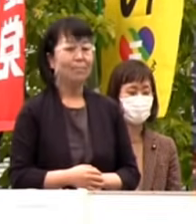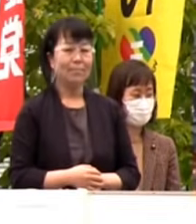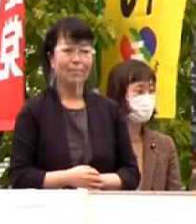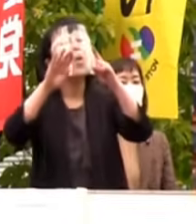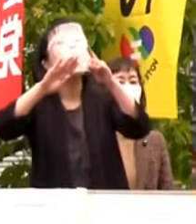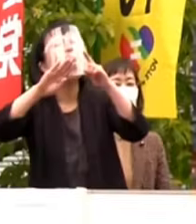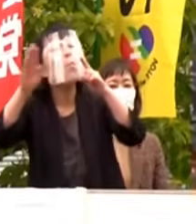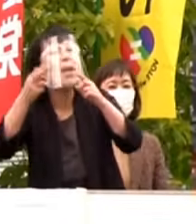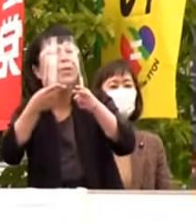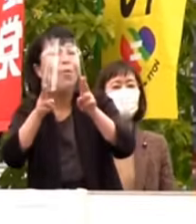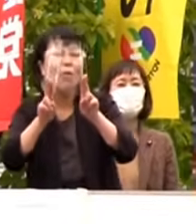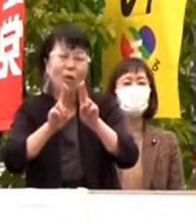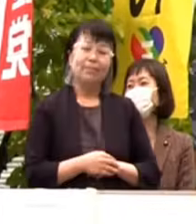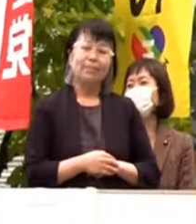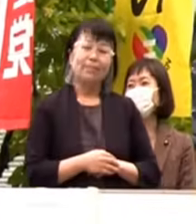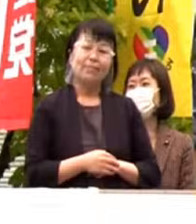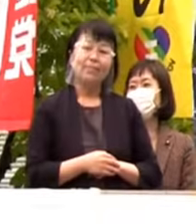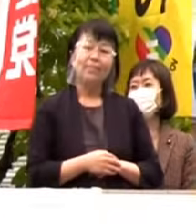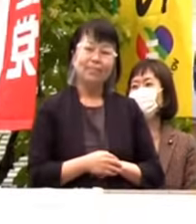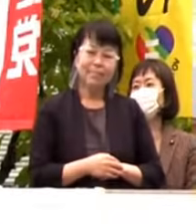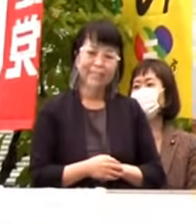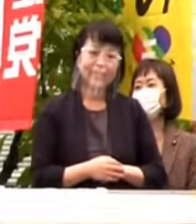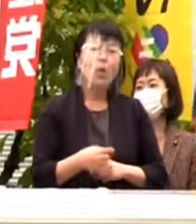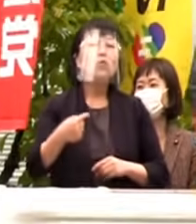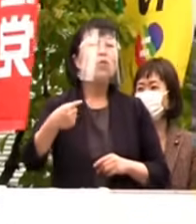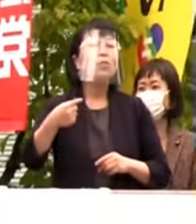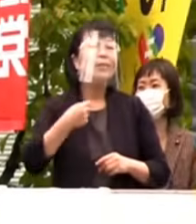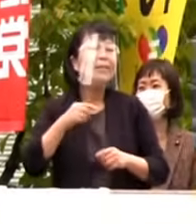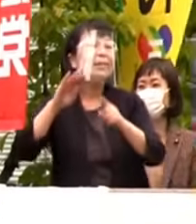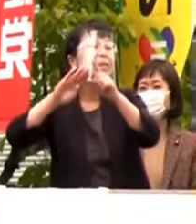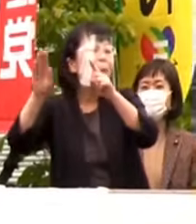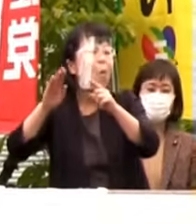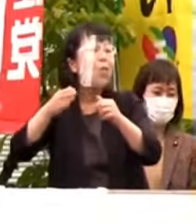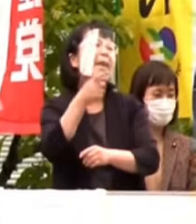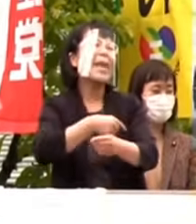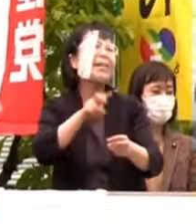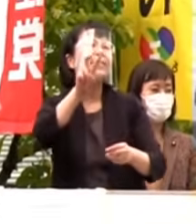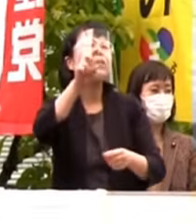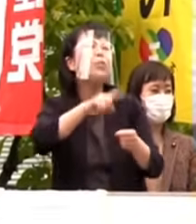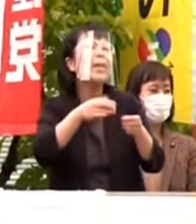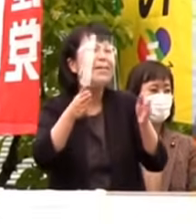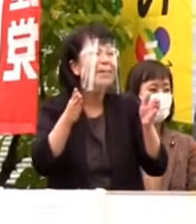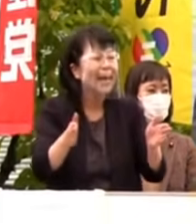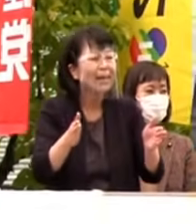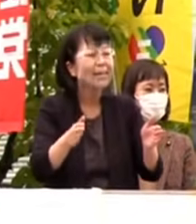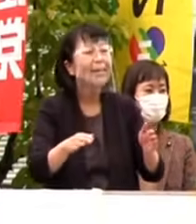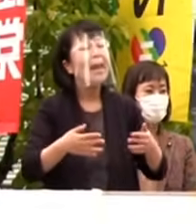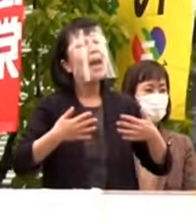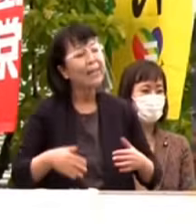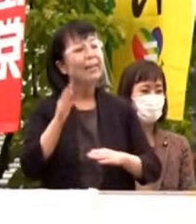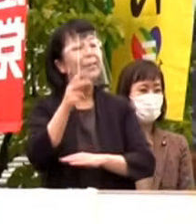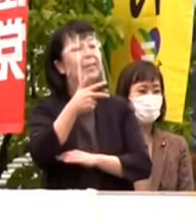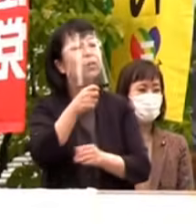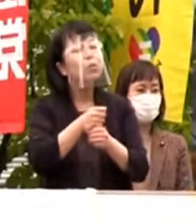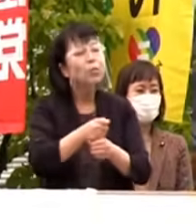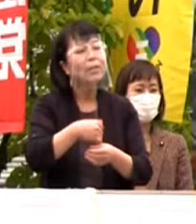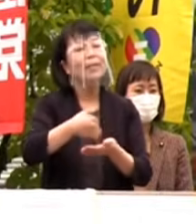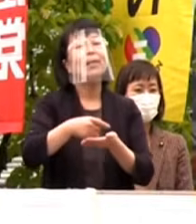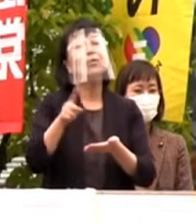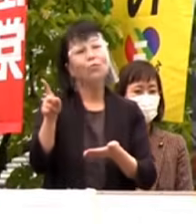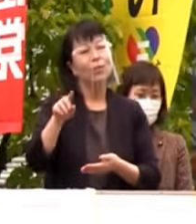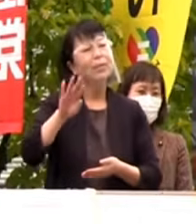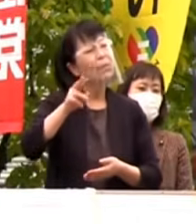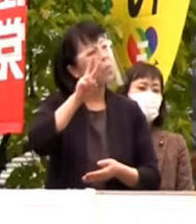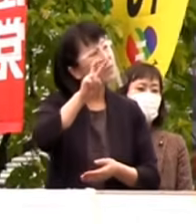ですね。公明党は皆さん自公政権20年やってきて安定の政治作ったと言ってます。しかし皆さん20